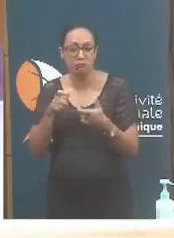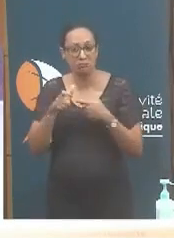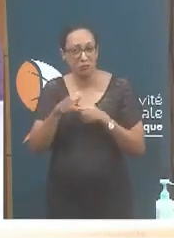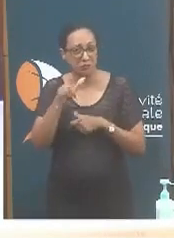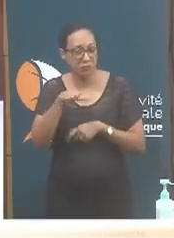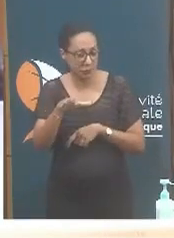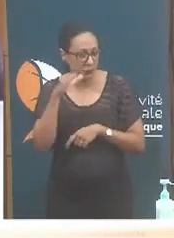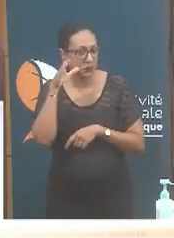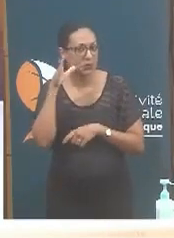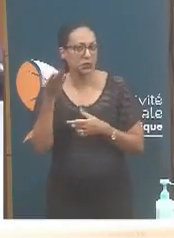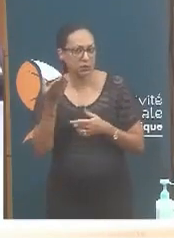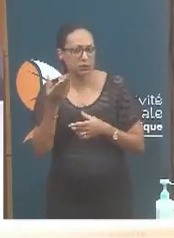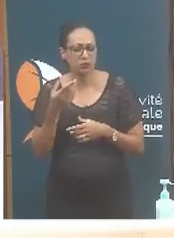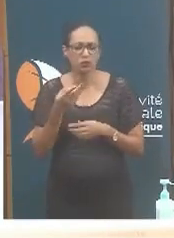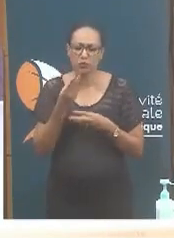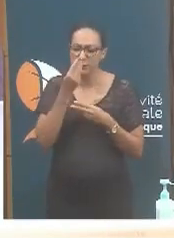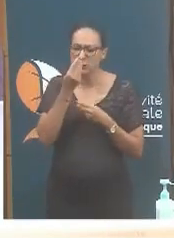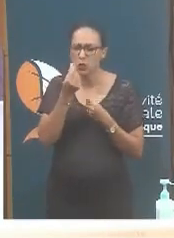j'ai l'impression qu'il a été écrit à deux mains.